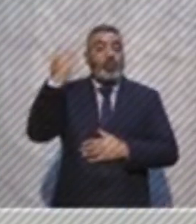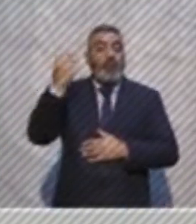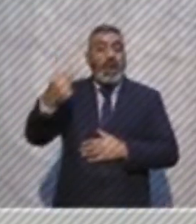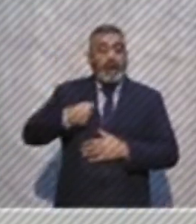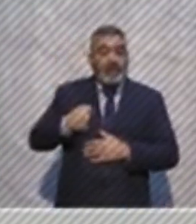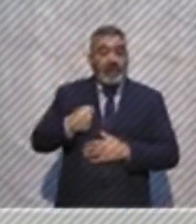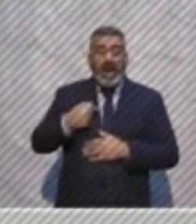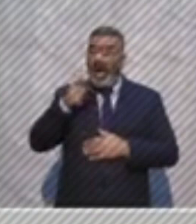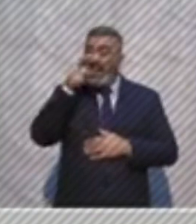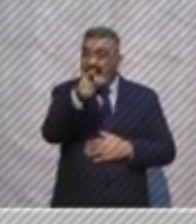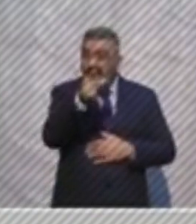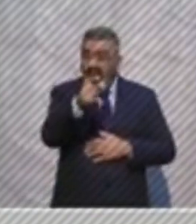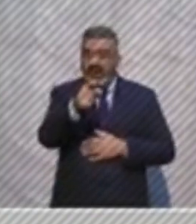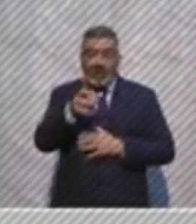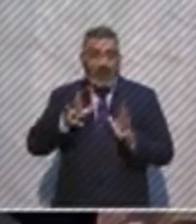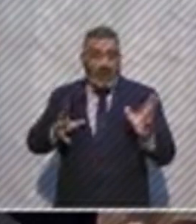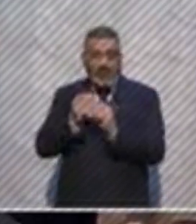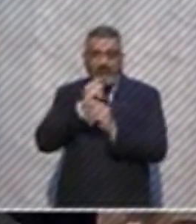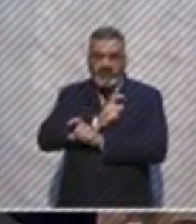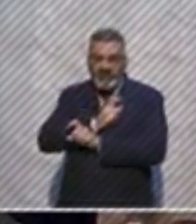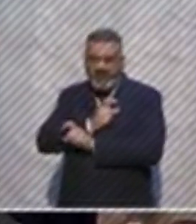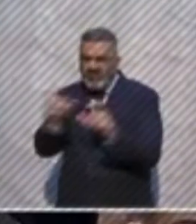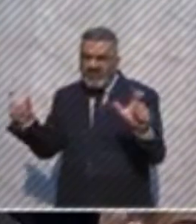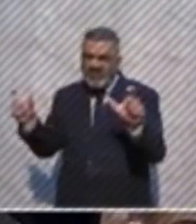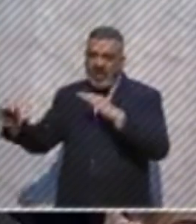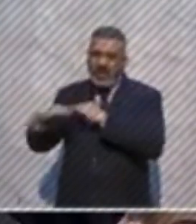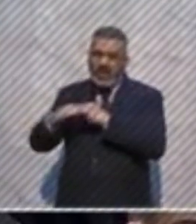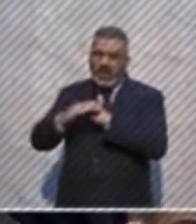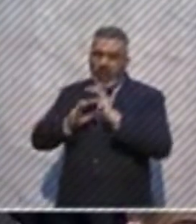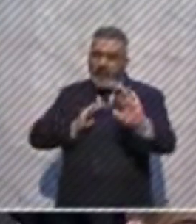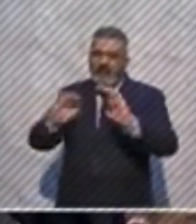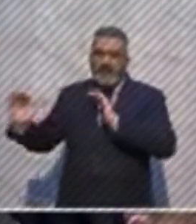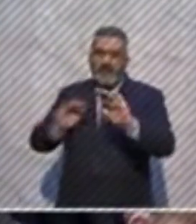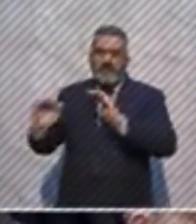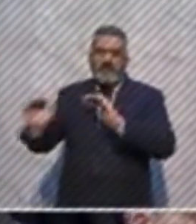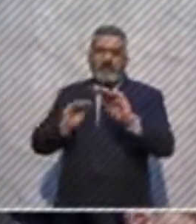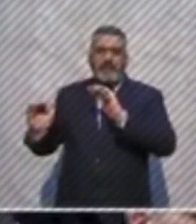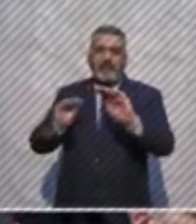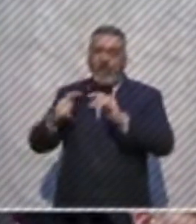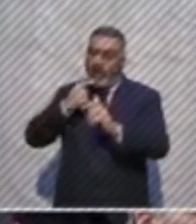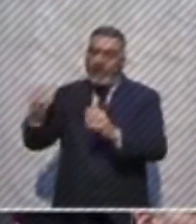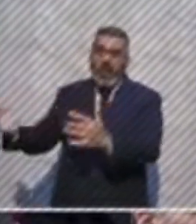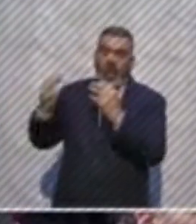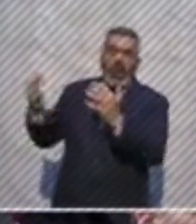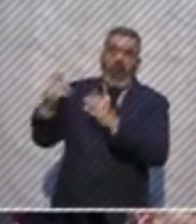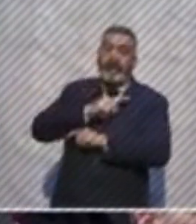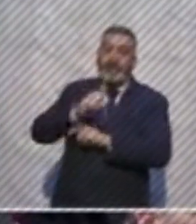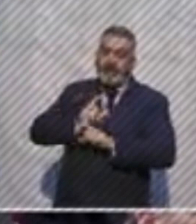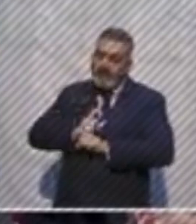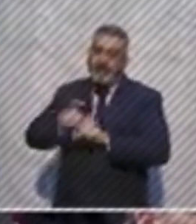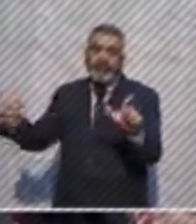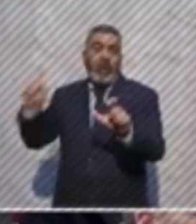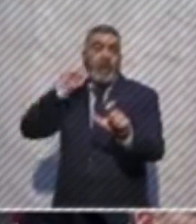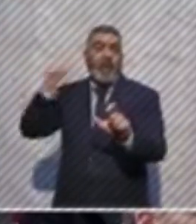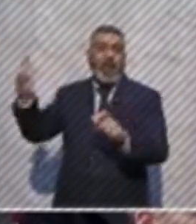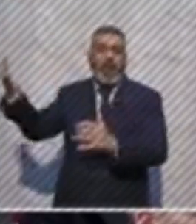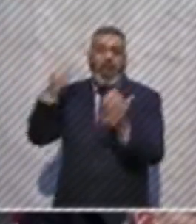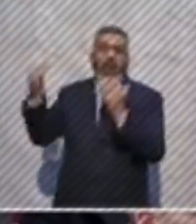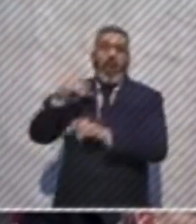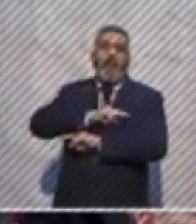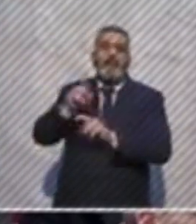εσείς κρατήσατε απόρθητα τα σύνορά μας απέναντι σε αυτές τις παράνομες μεταναστευτικές συμβολές.